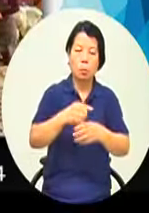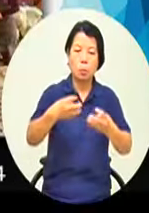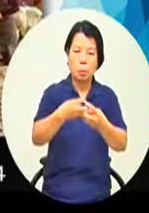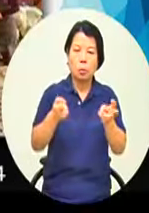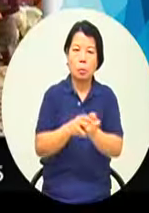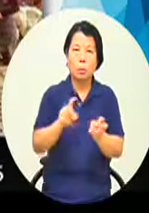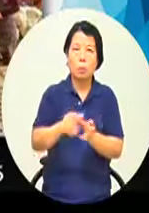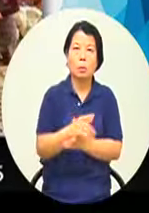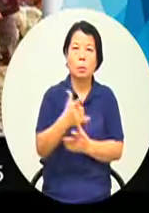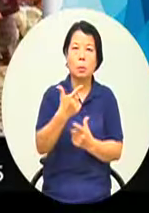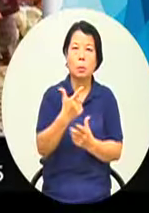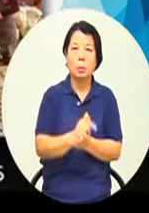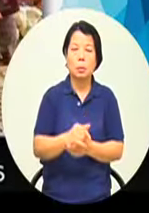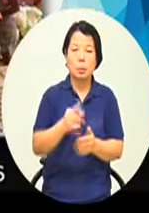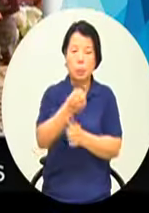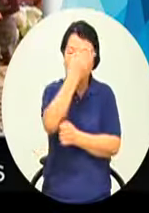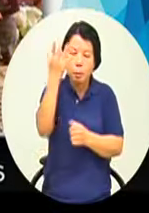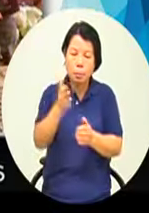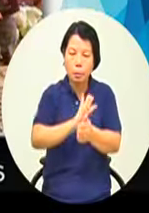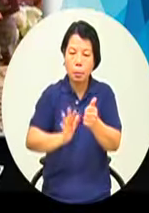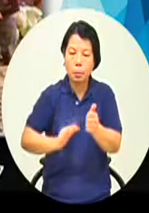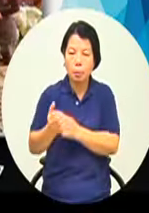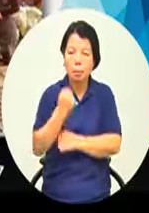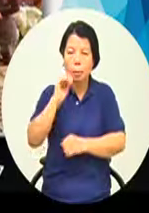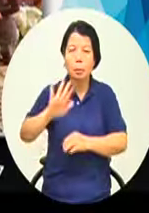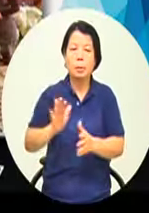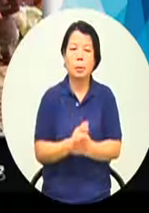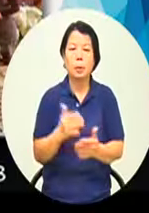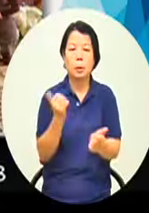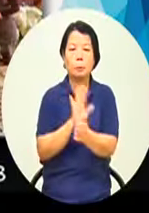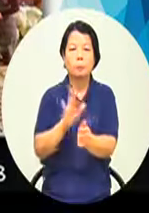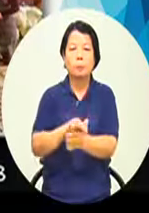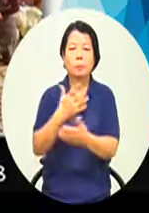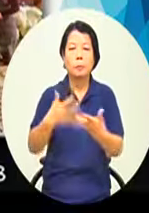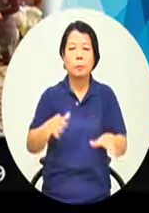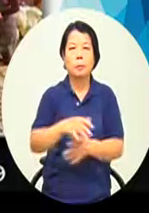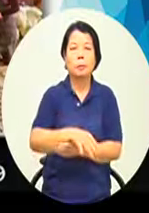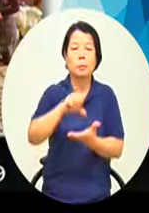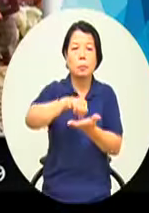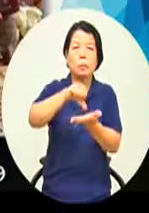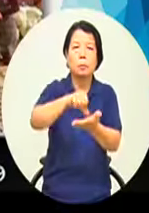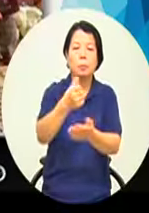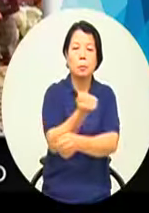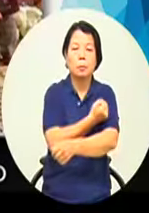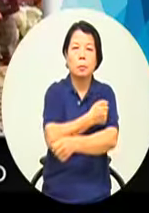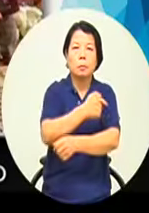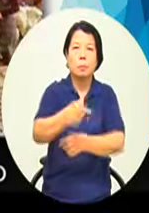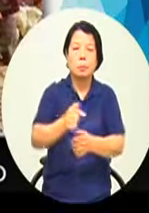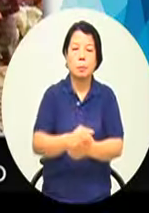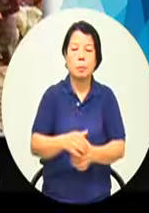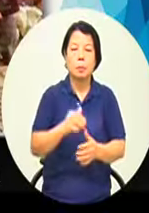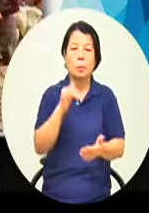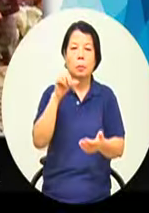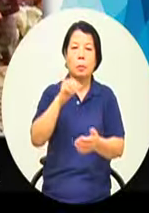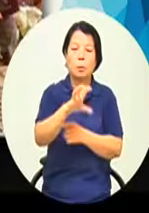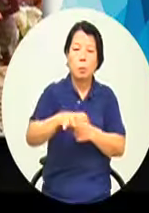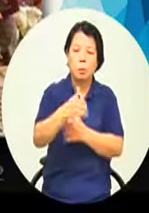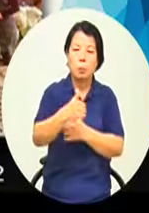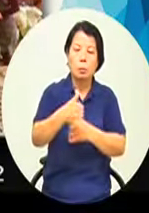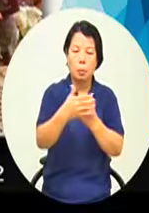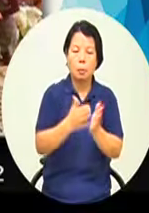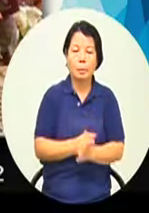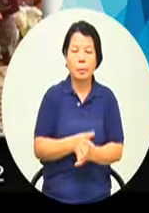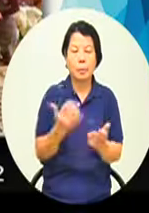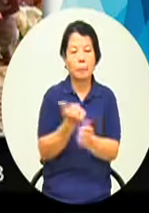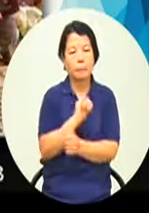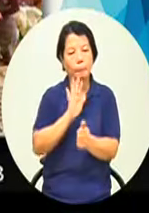轻人他也很有理想，替真侪安尼一寡做事，辛苦的迄个老农民讲话，他就特